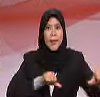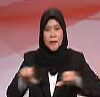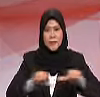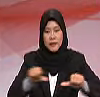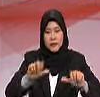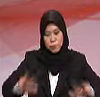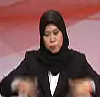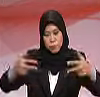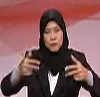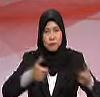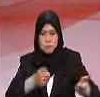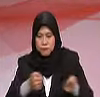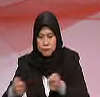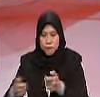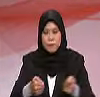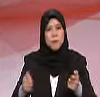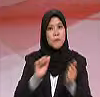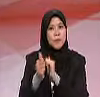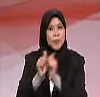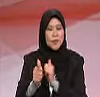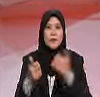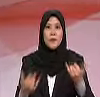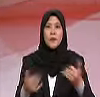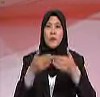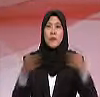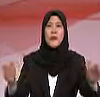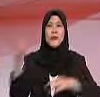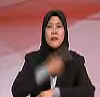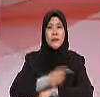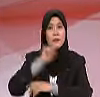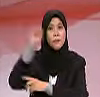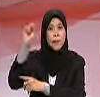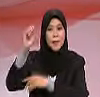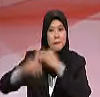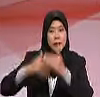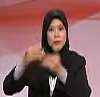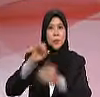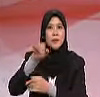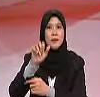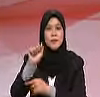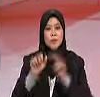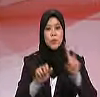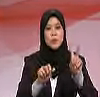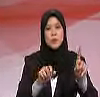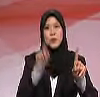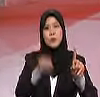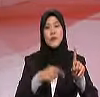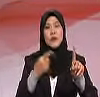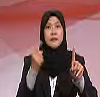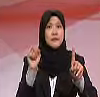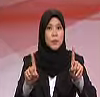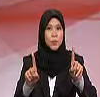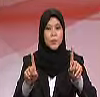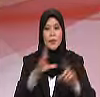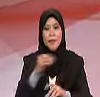maya melibatkan golongan belia telah dilaksanakan, iaitu Open Day Sabah Maju Jaya pada 21 Januari dan kejohanan e-sport